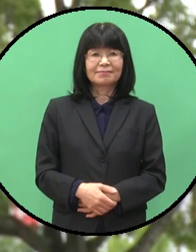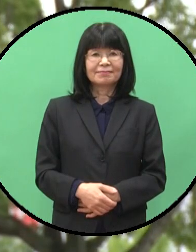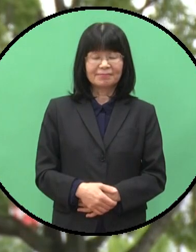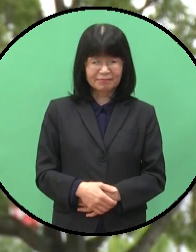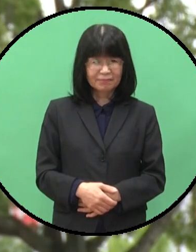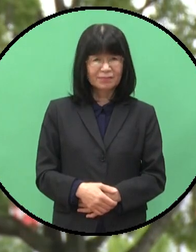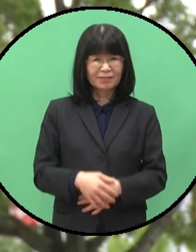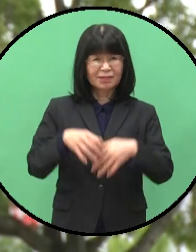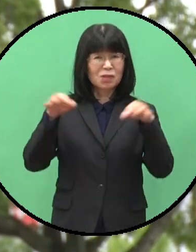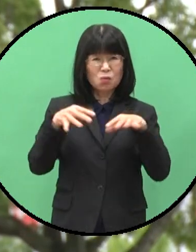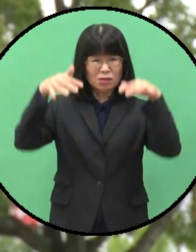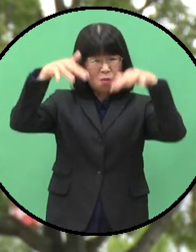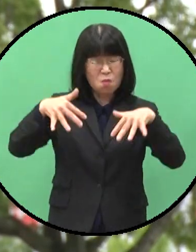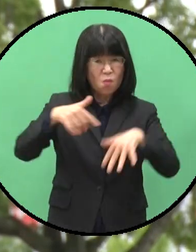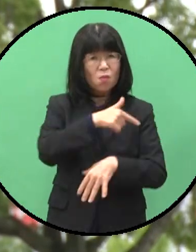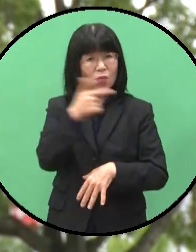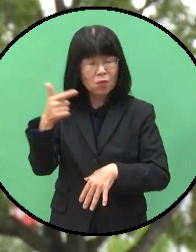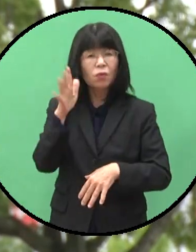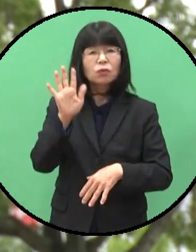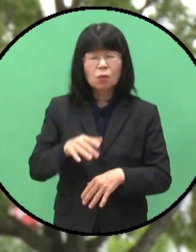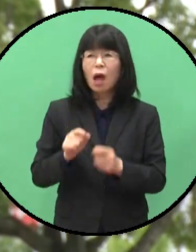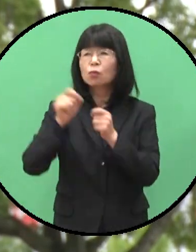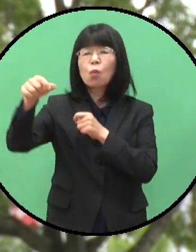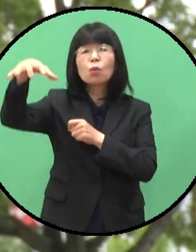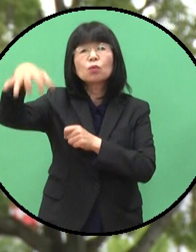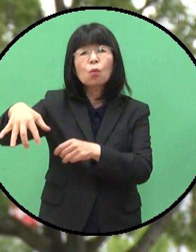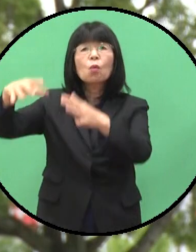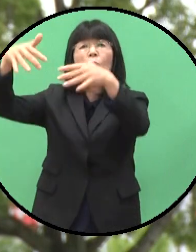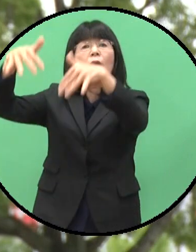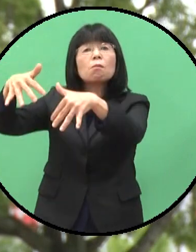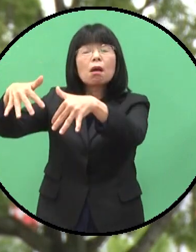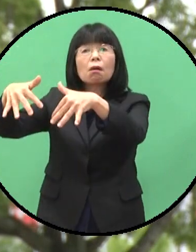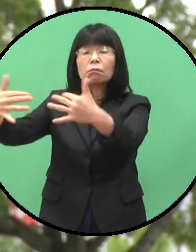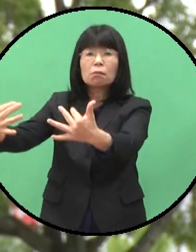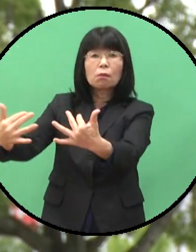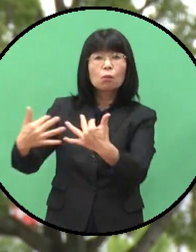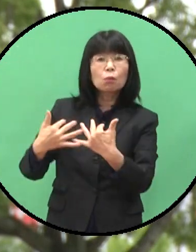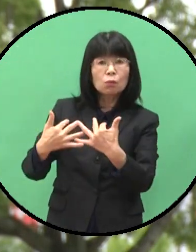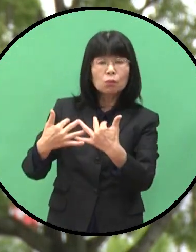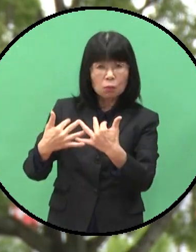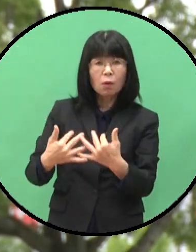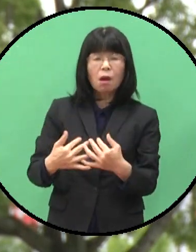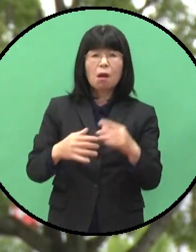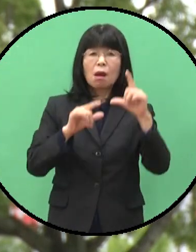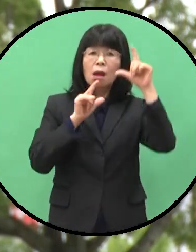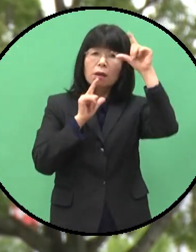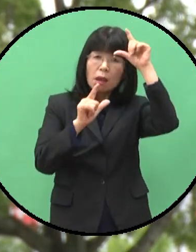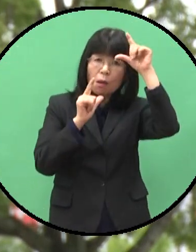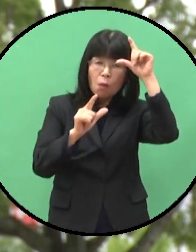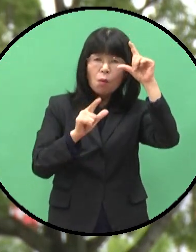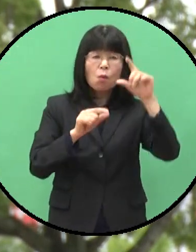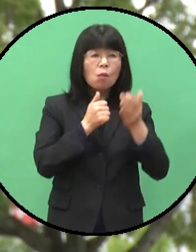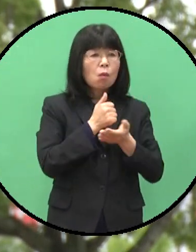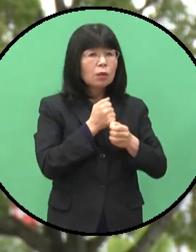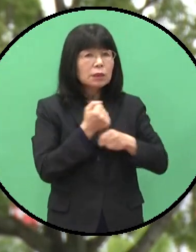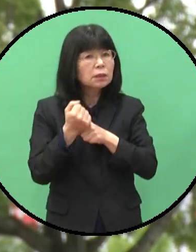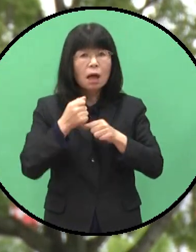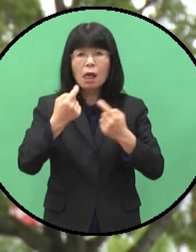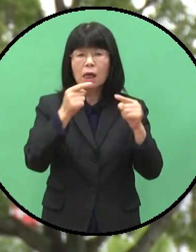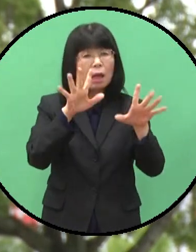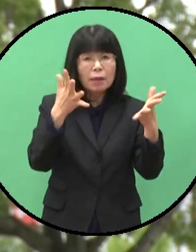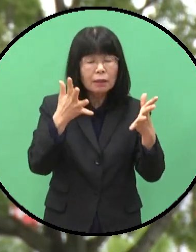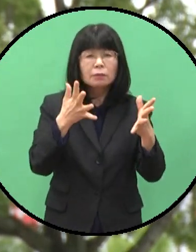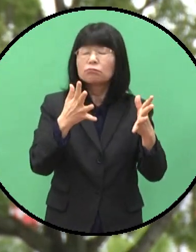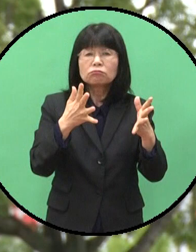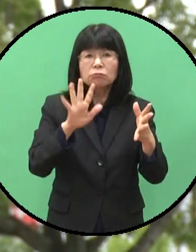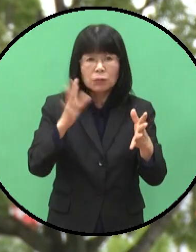ゲリラ豪雨の発生や遠く離れた地域で降った雨によって、警報や避難指示が出ていなくても急